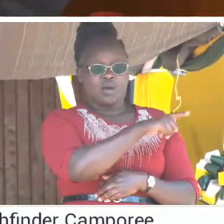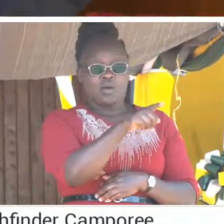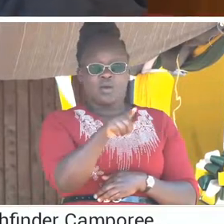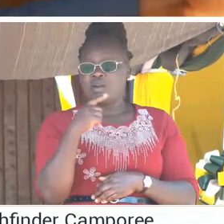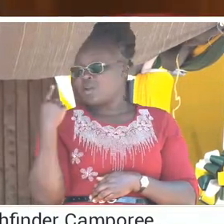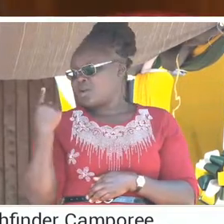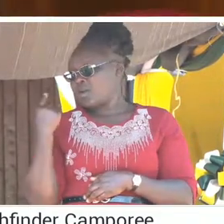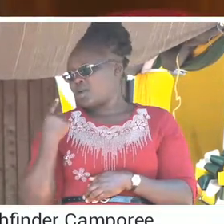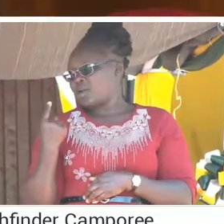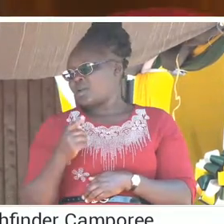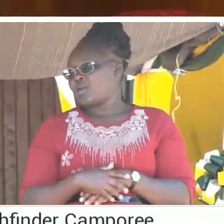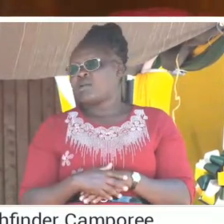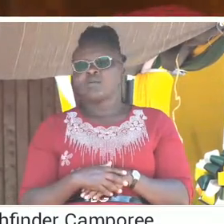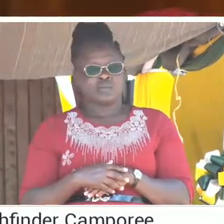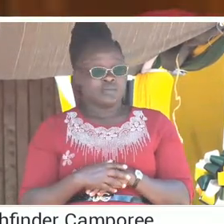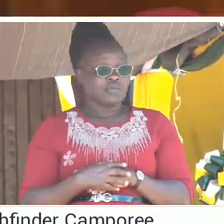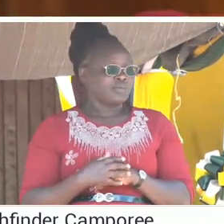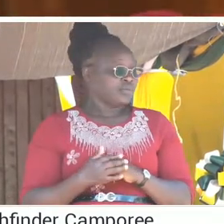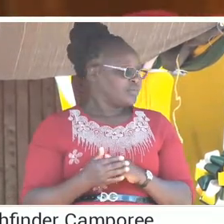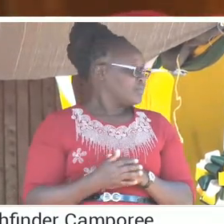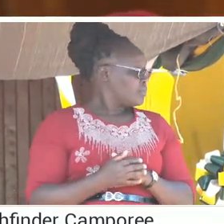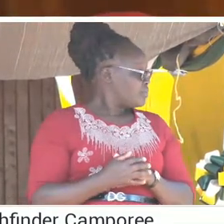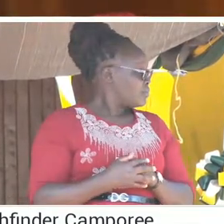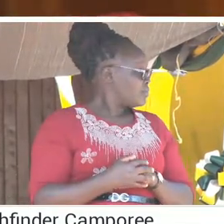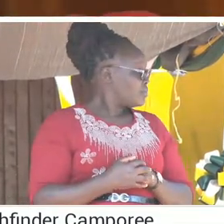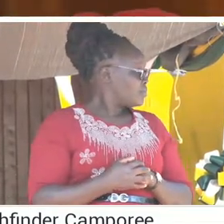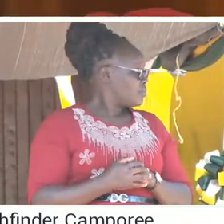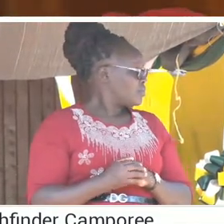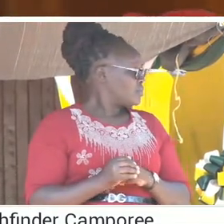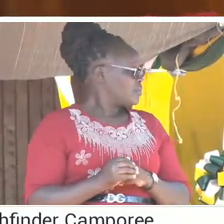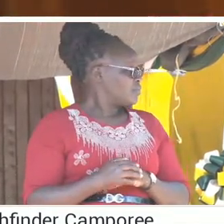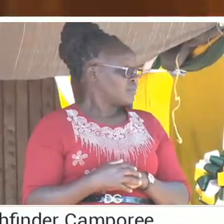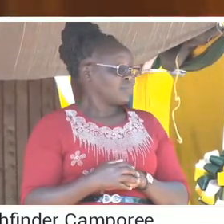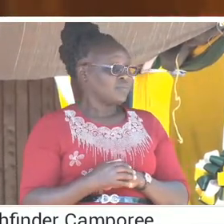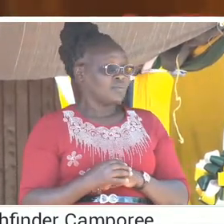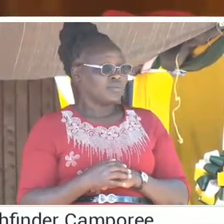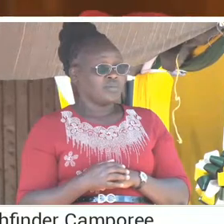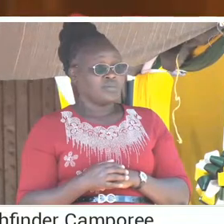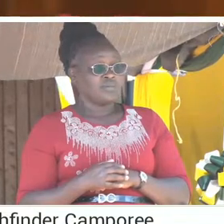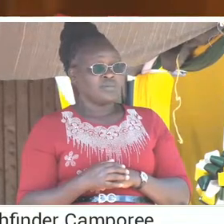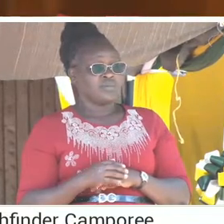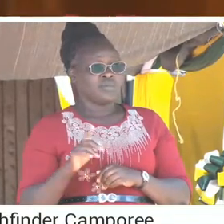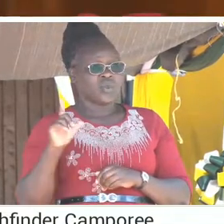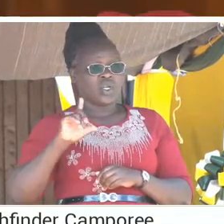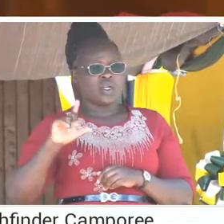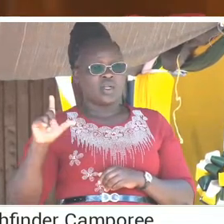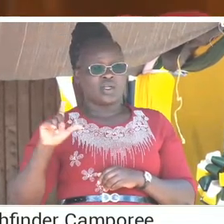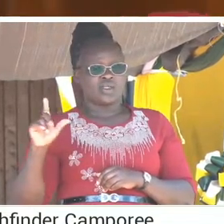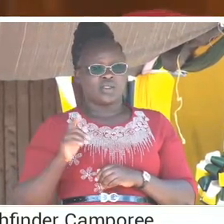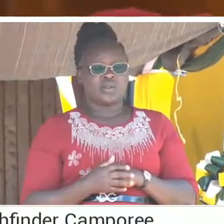Lesos, naomba muje hapa chukwani kwa ajili ya wimbo. Aya, wana marshals,